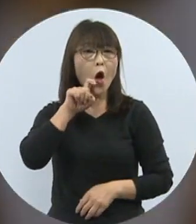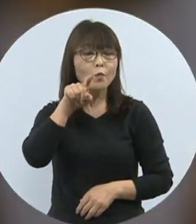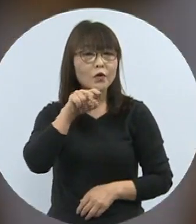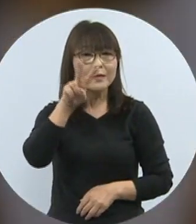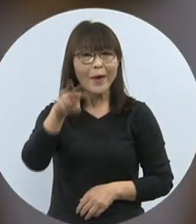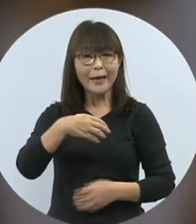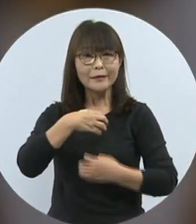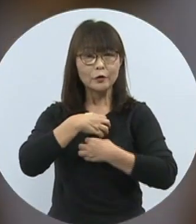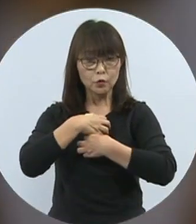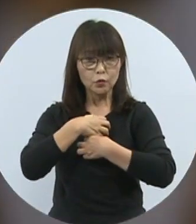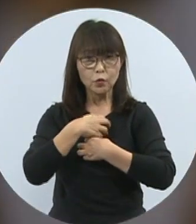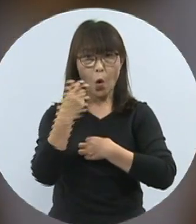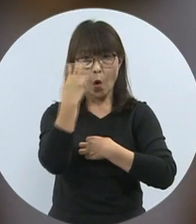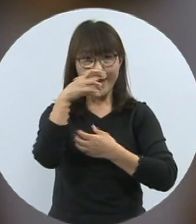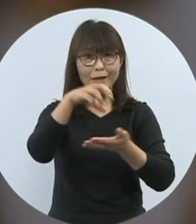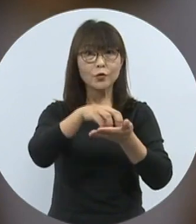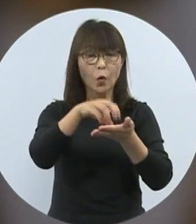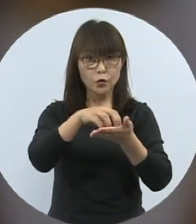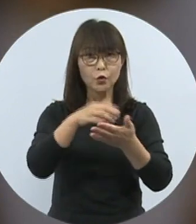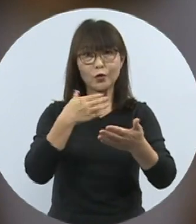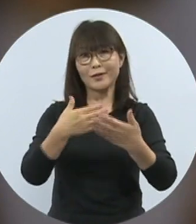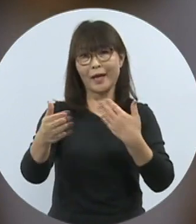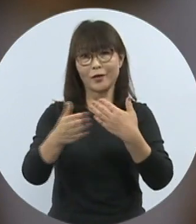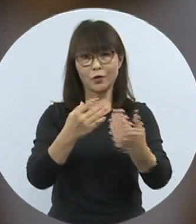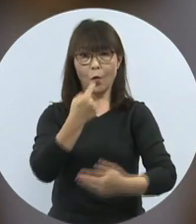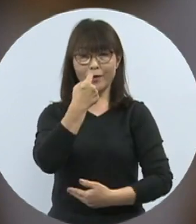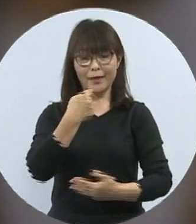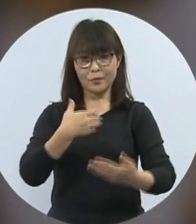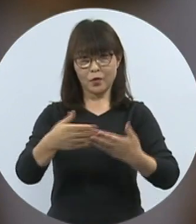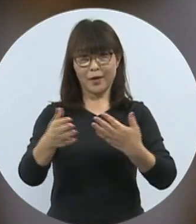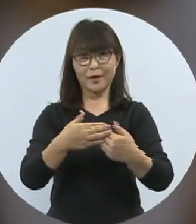験について私も体験させてもらうことに。